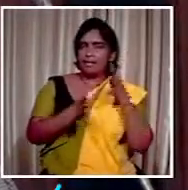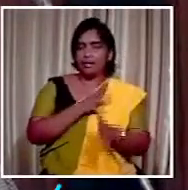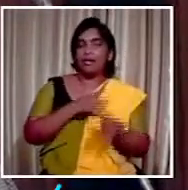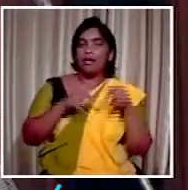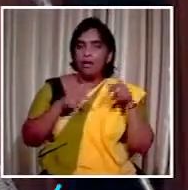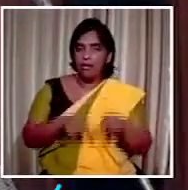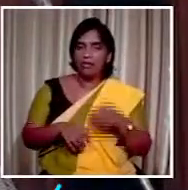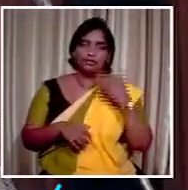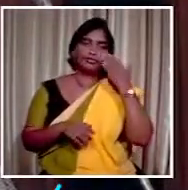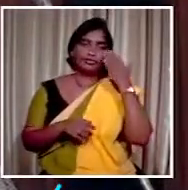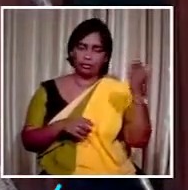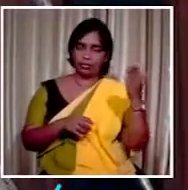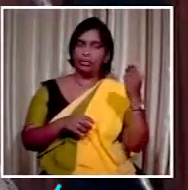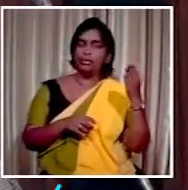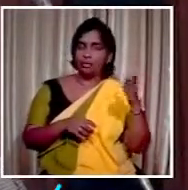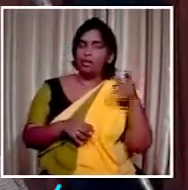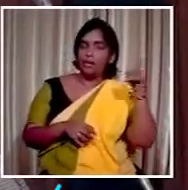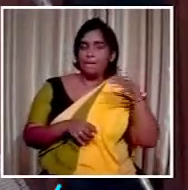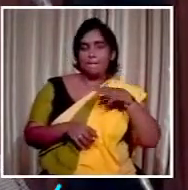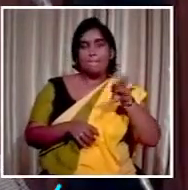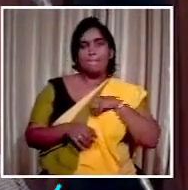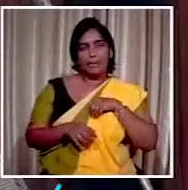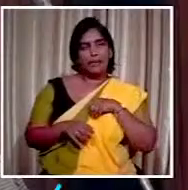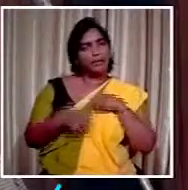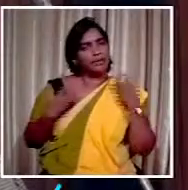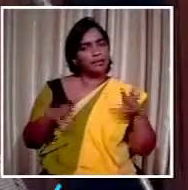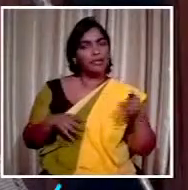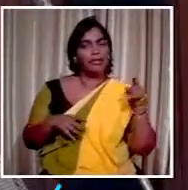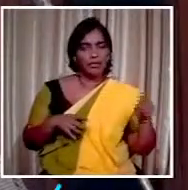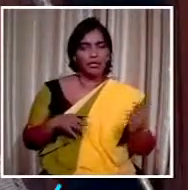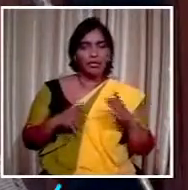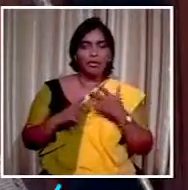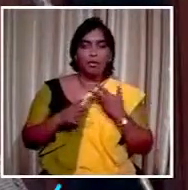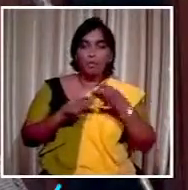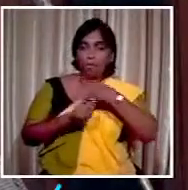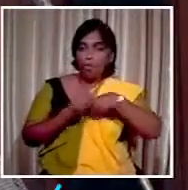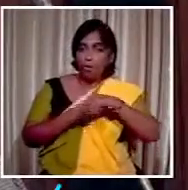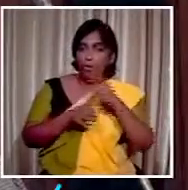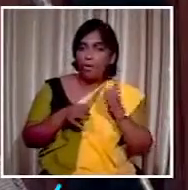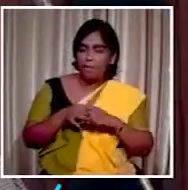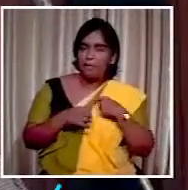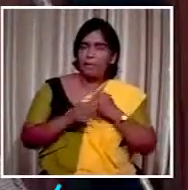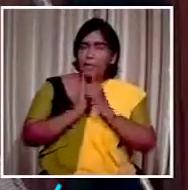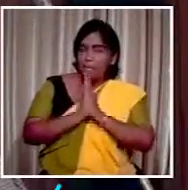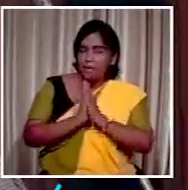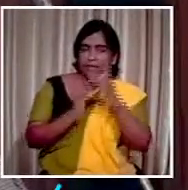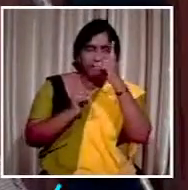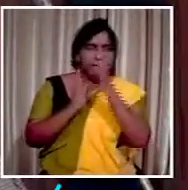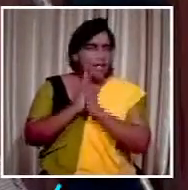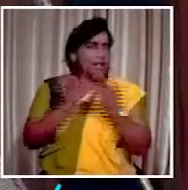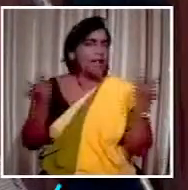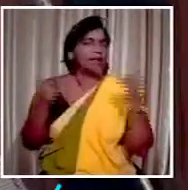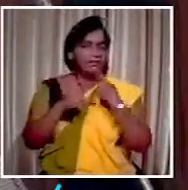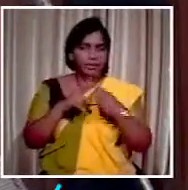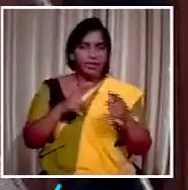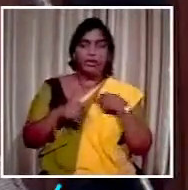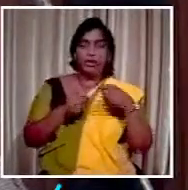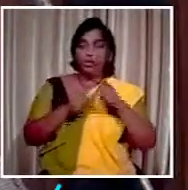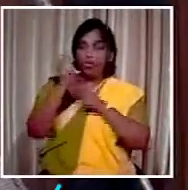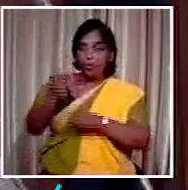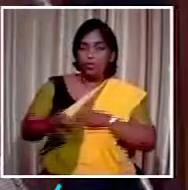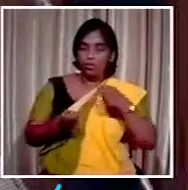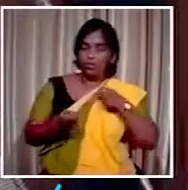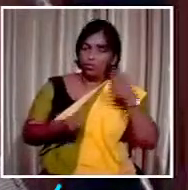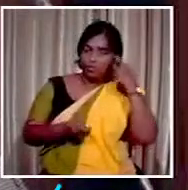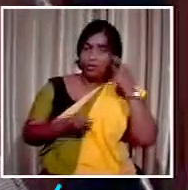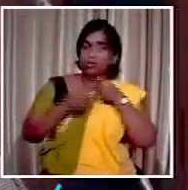ඔප්පු වෙලා තියෙනවා. එතුම පිළි අරන් තියෙනවා. පෝර ප්‍රශ්නේ අපි වැන්දේ නැතුව විතරයි. අපි ගොවිතැන දන්නවා.